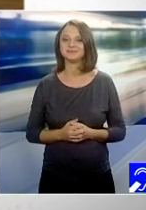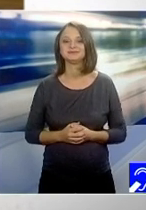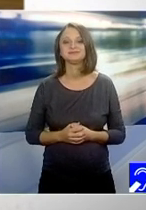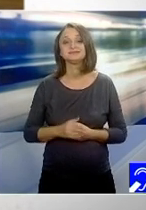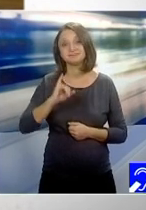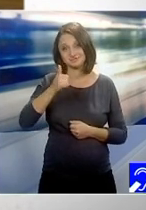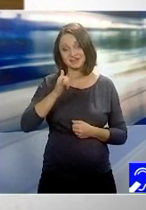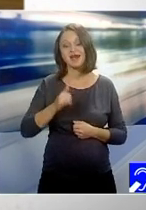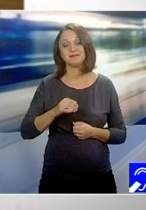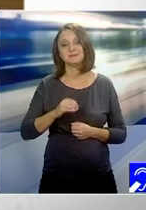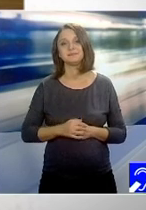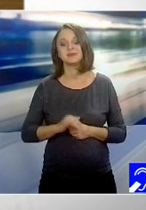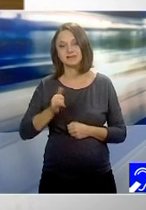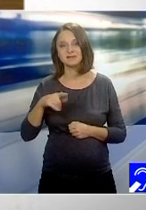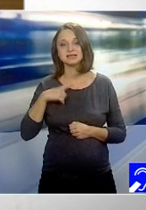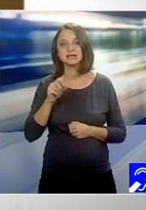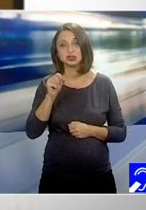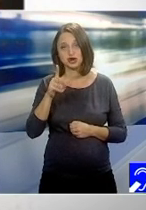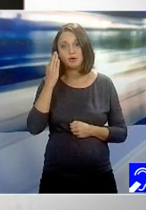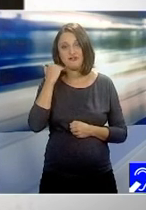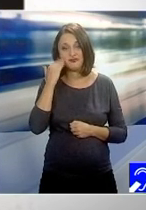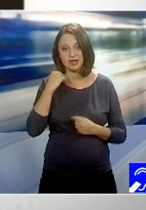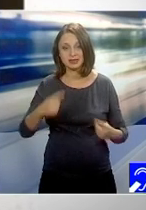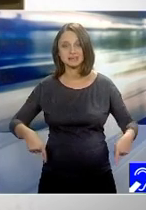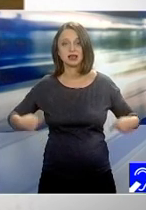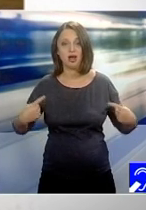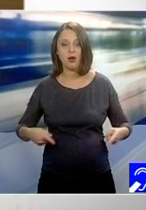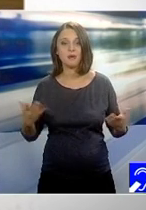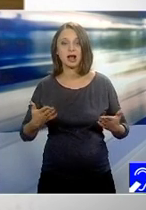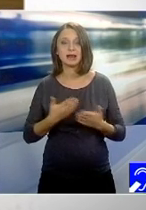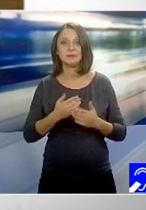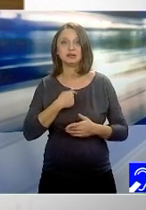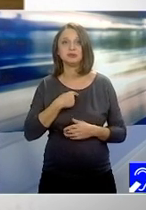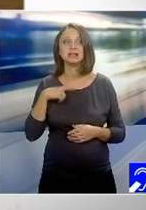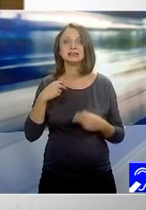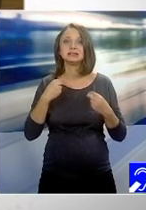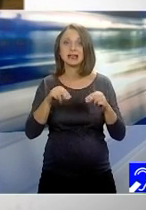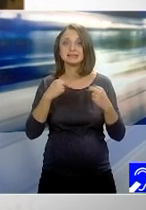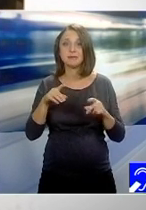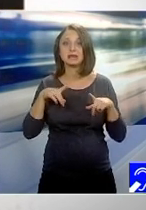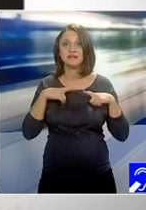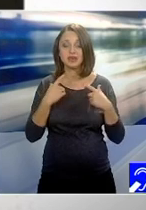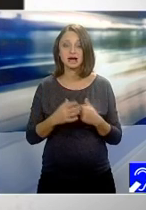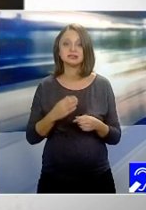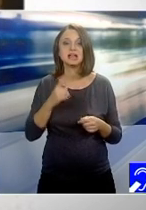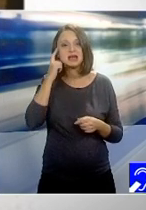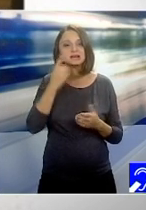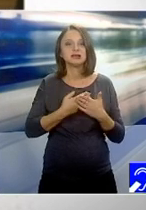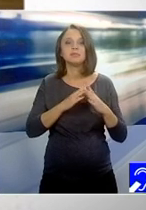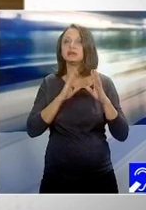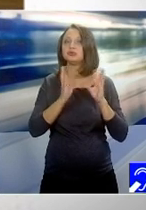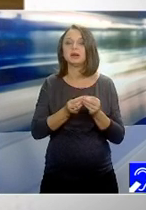Da, este adevărat, sunt 12 fete în scaun rulant care pentru mine sunt exemple de viață, cred că pentru întreaga